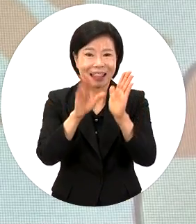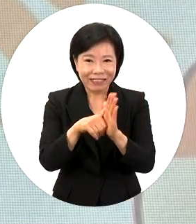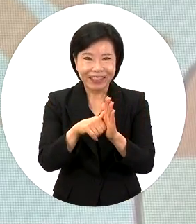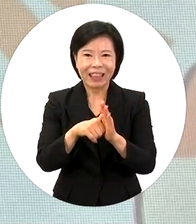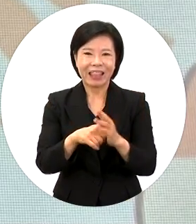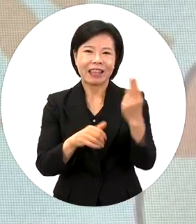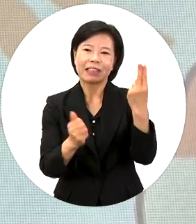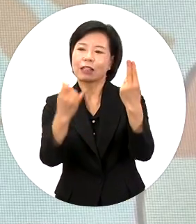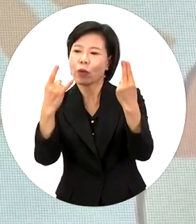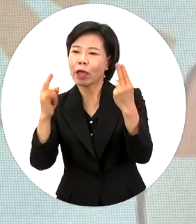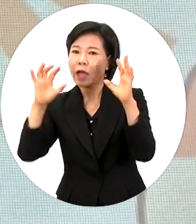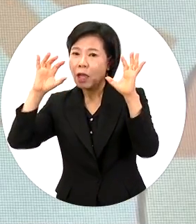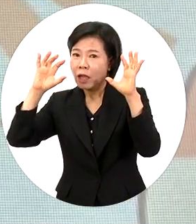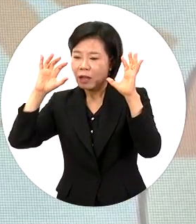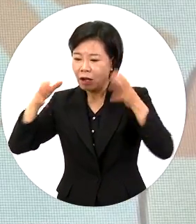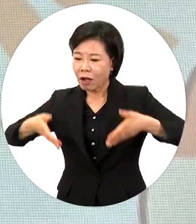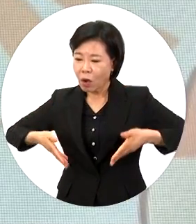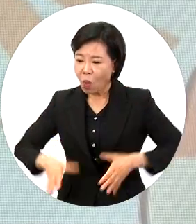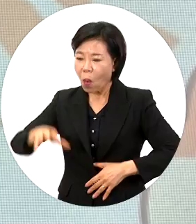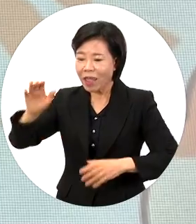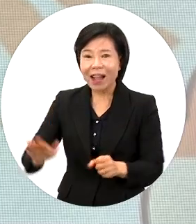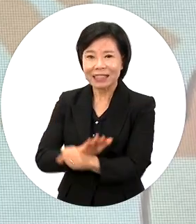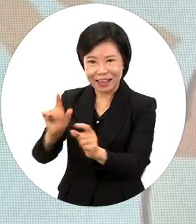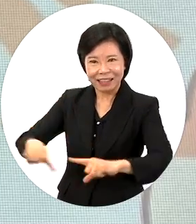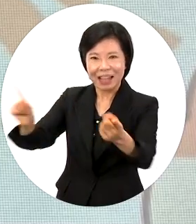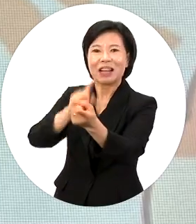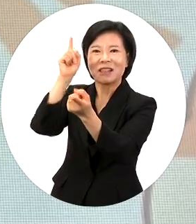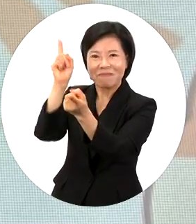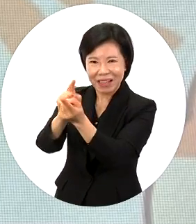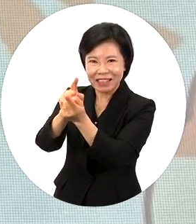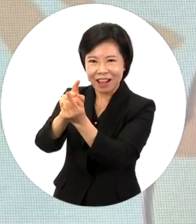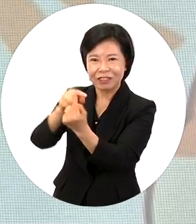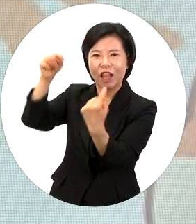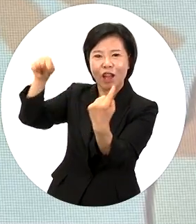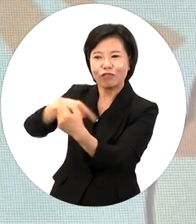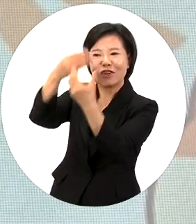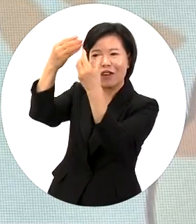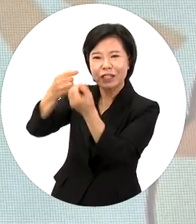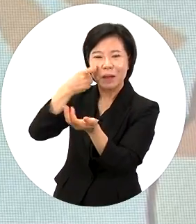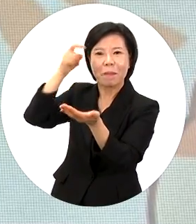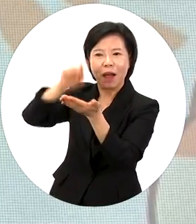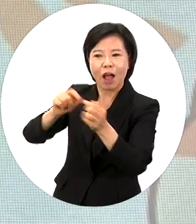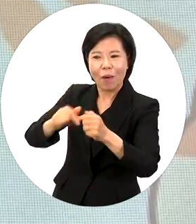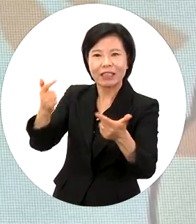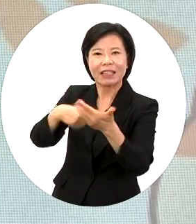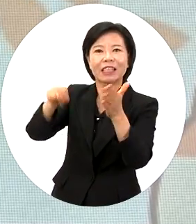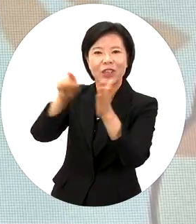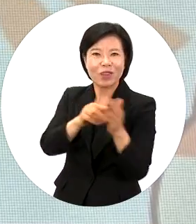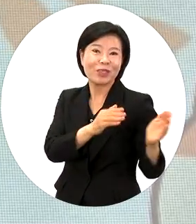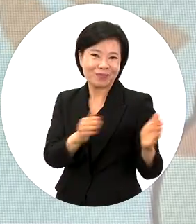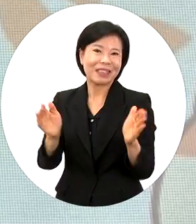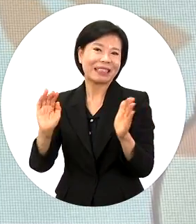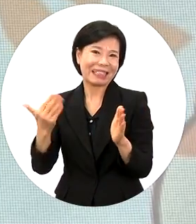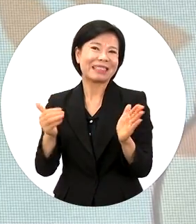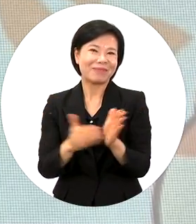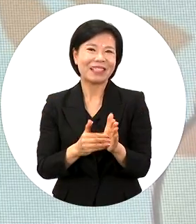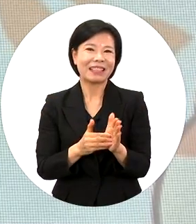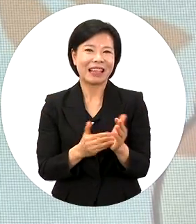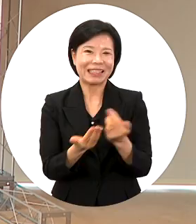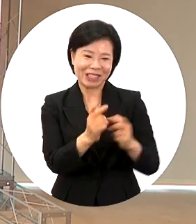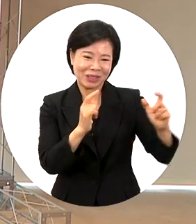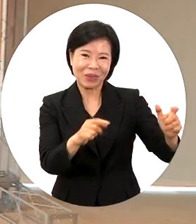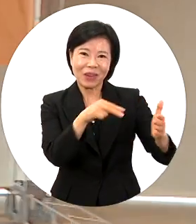이번 행사는 제2회 고향사랑의 날을 맞아 고향사랑기부제 우수 운영 사례를 발굴하고 확산하기 위해